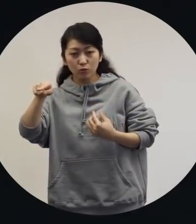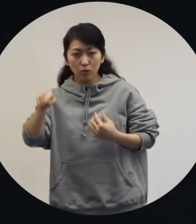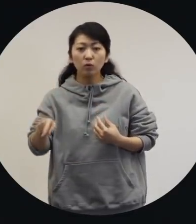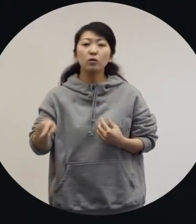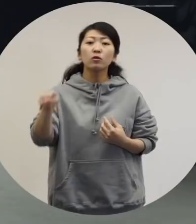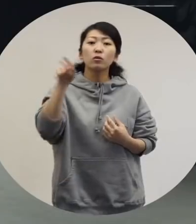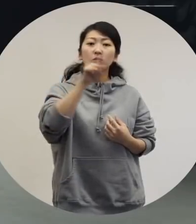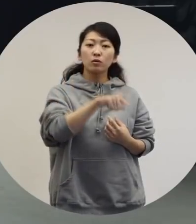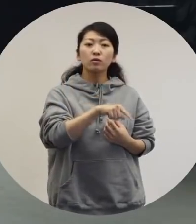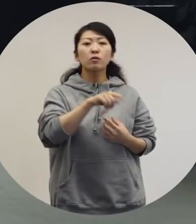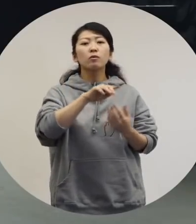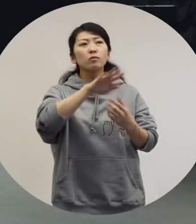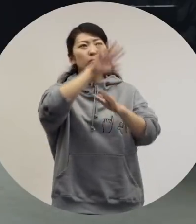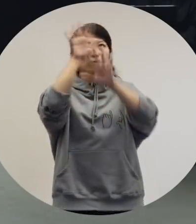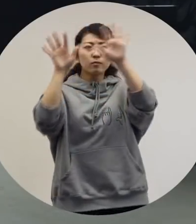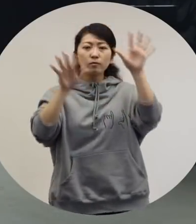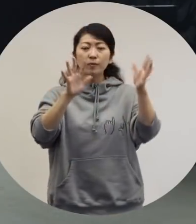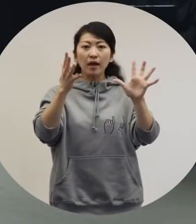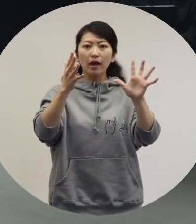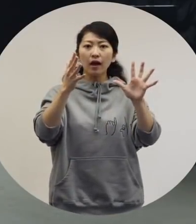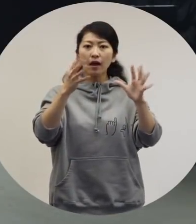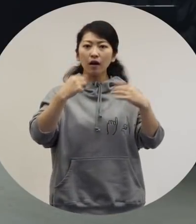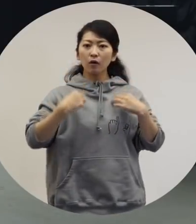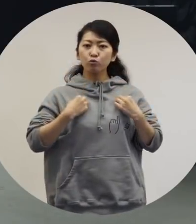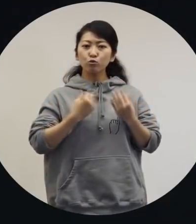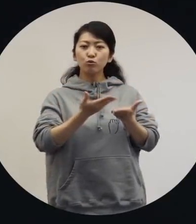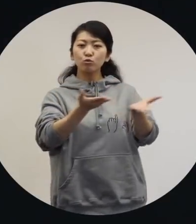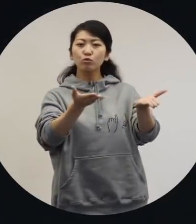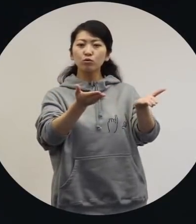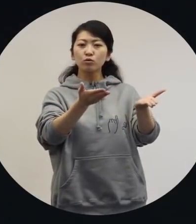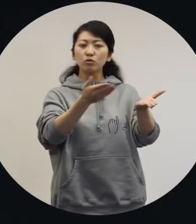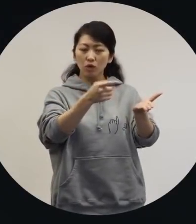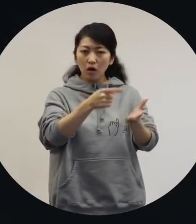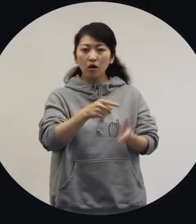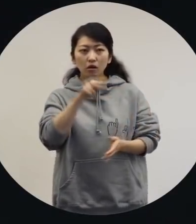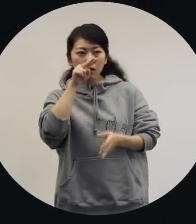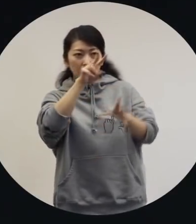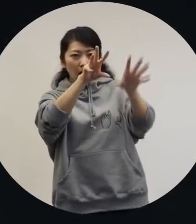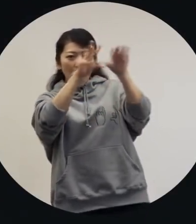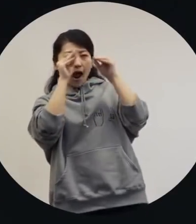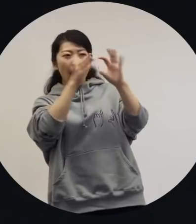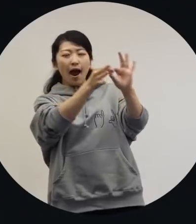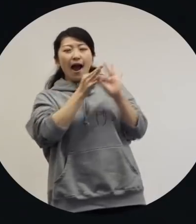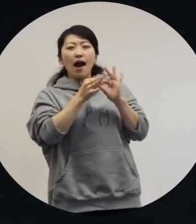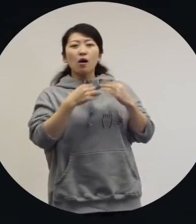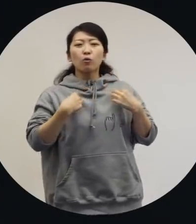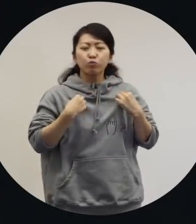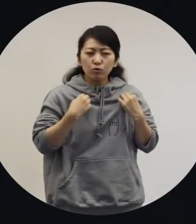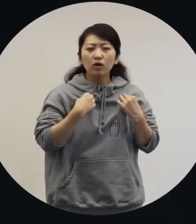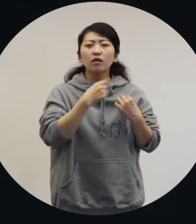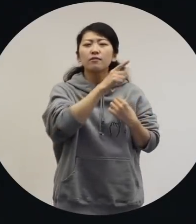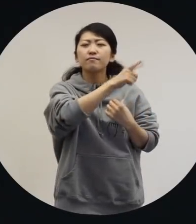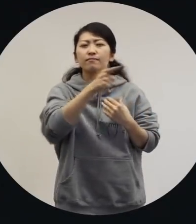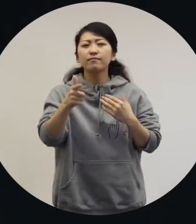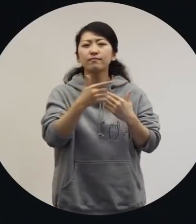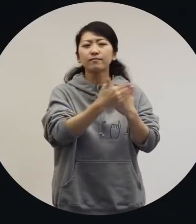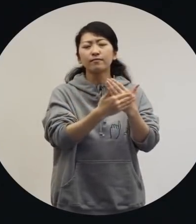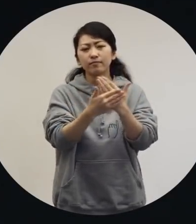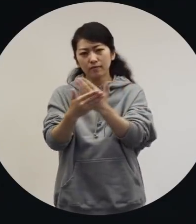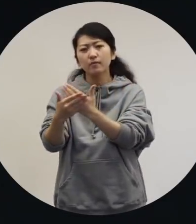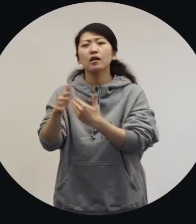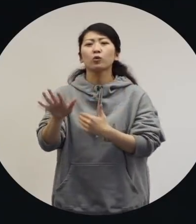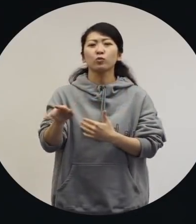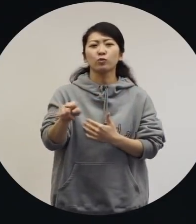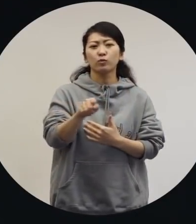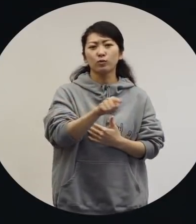で着る洋服とその空間を何か変えていく洋服と、うん、あとは視覚だけで伝える洋服と、やっぱりさまざまな側面があるので